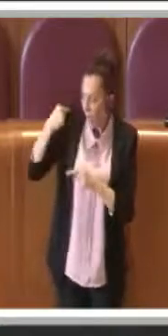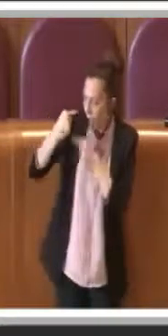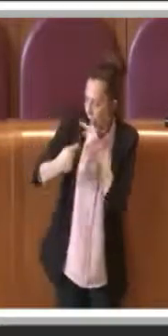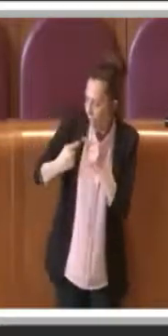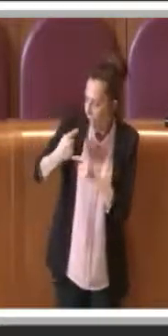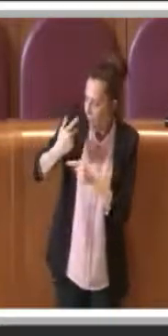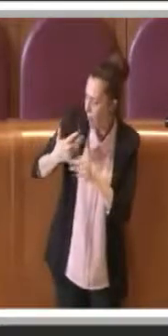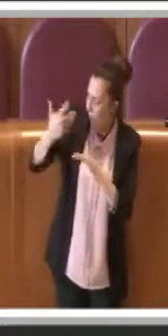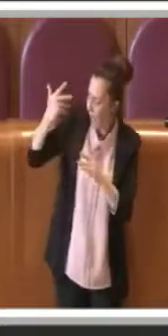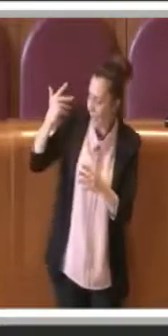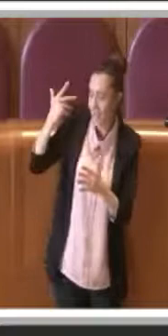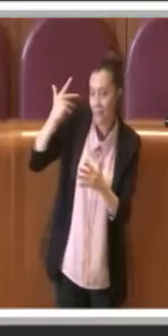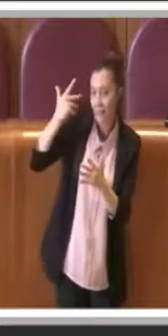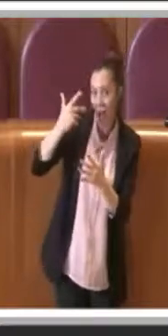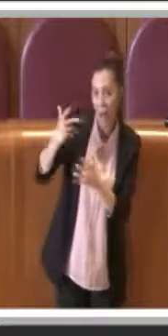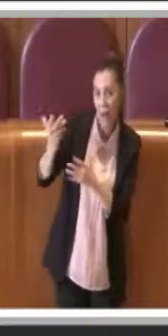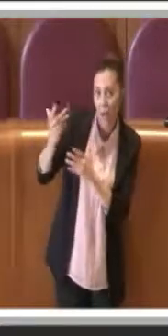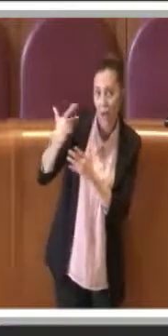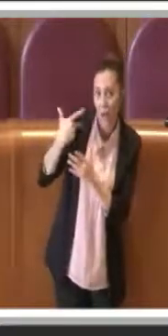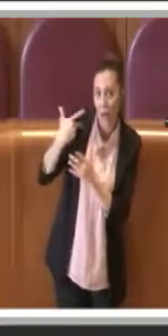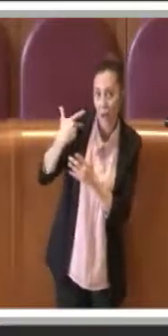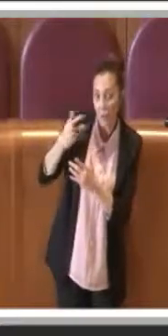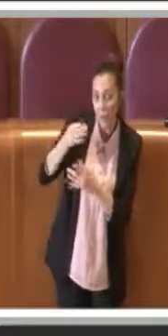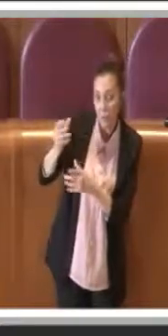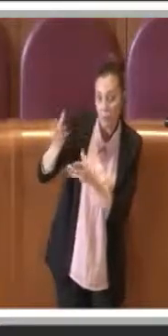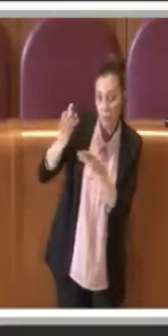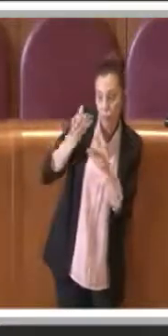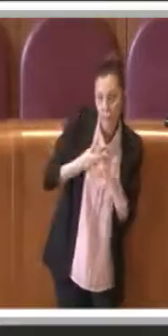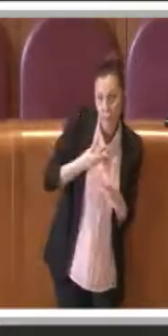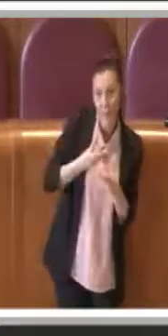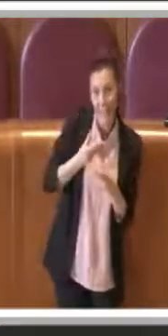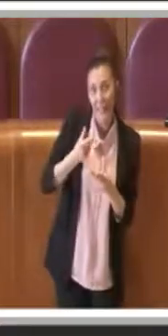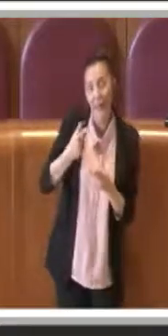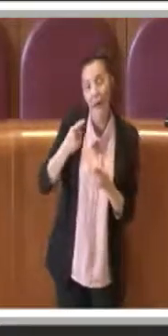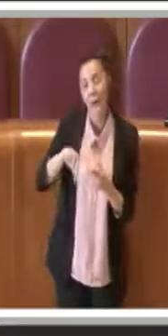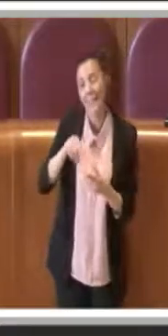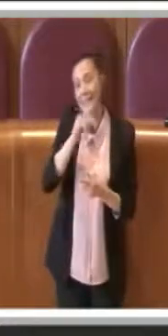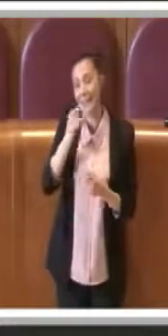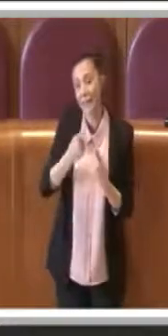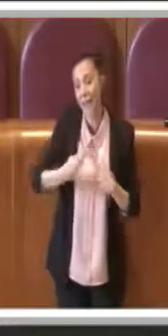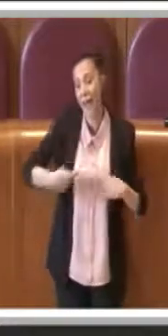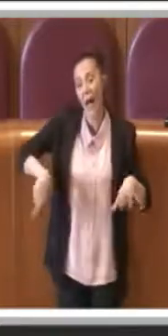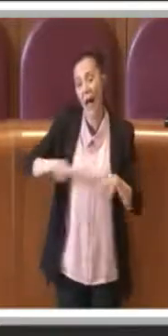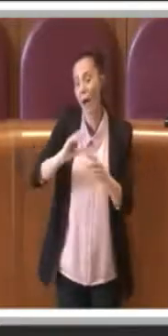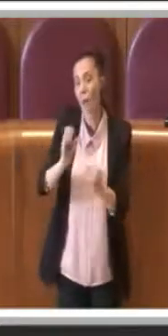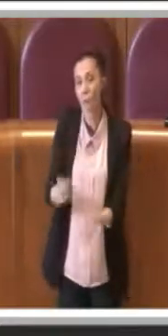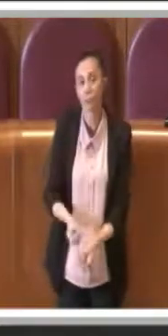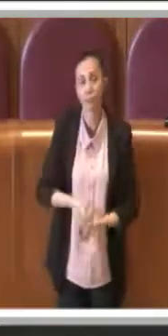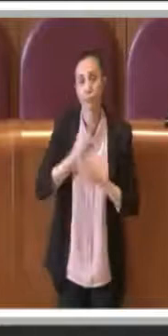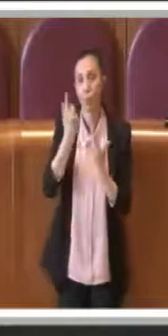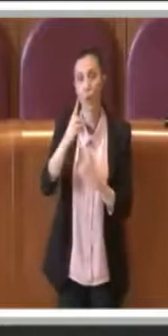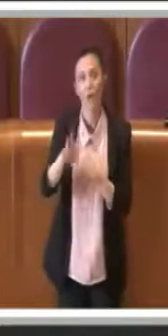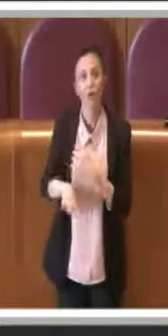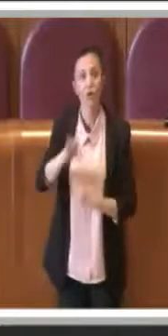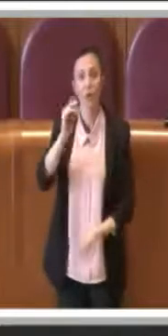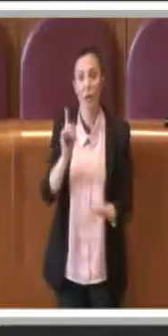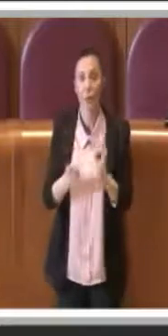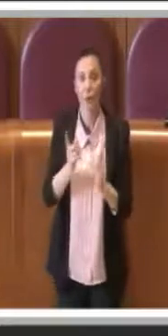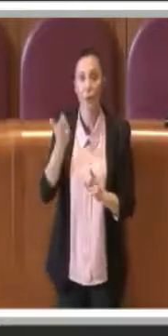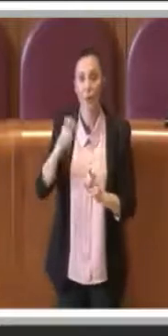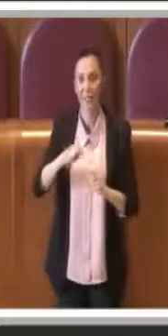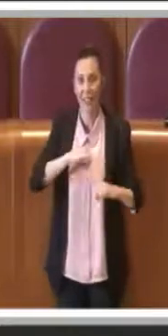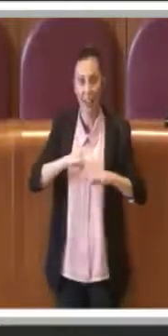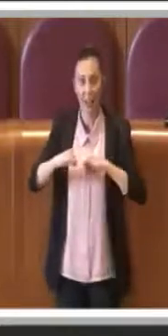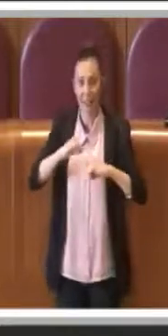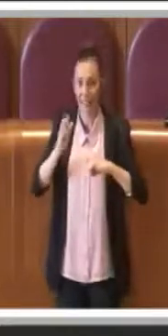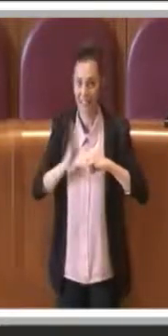delicato su cui credo sia opportuno che l'Aula si esprima dando un indirizzo politico, perché l'amministrazione